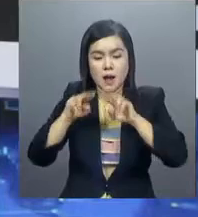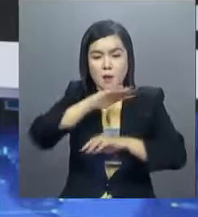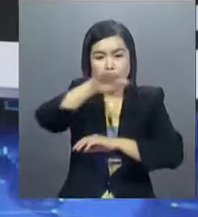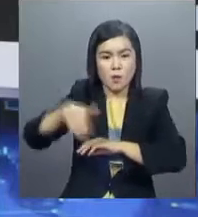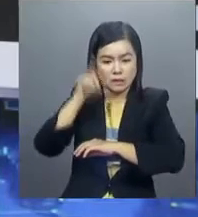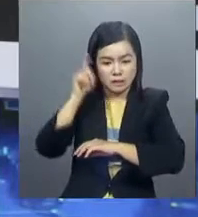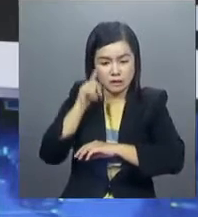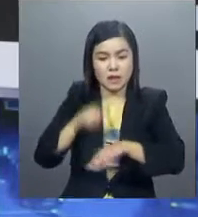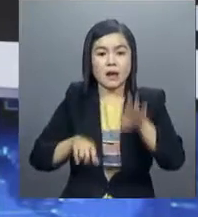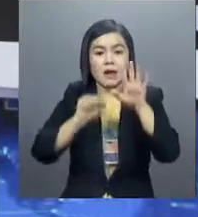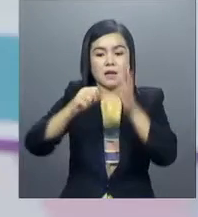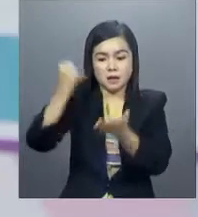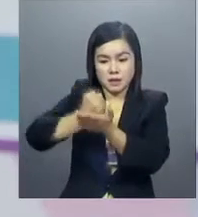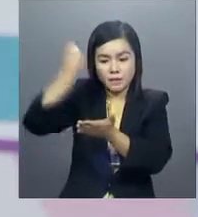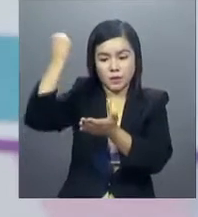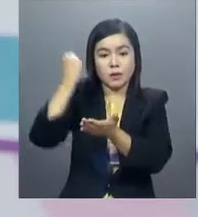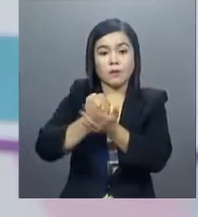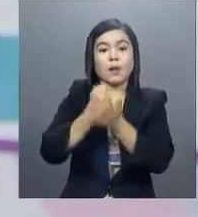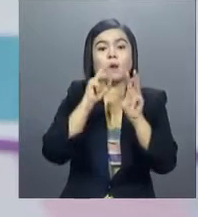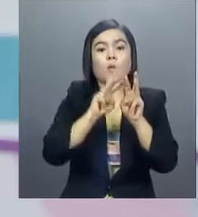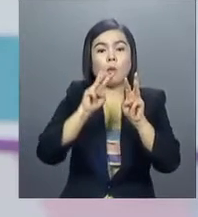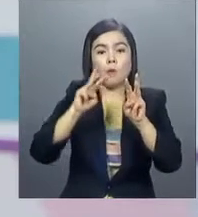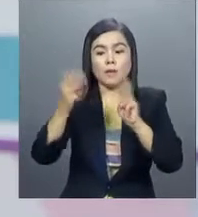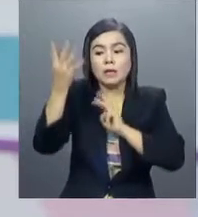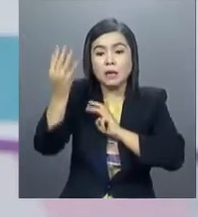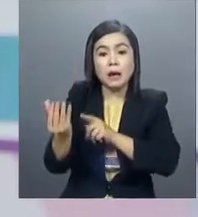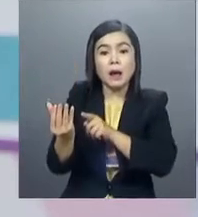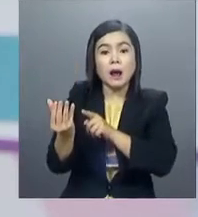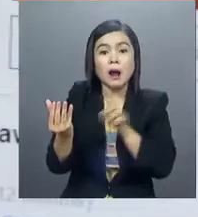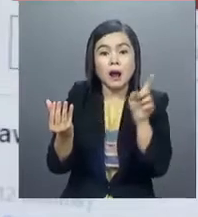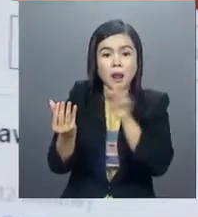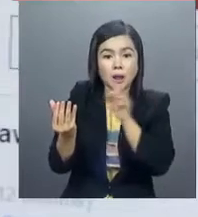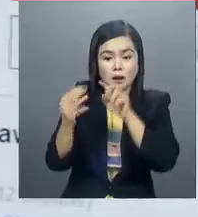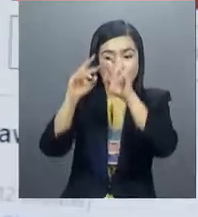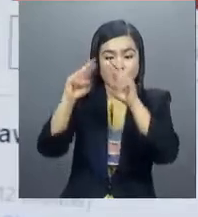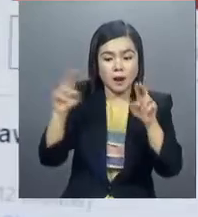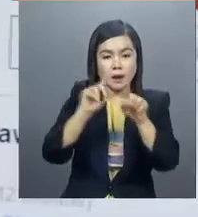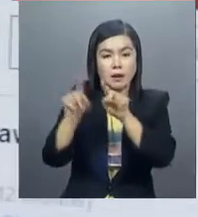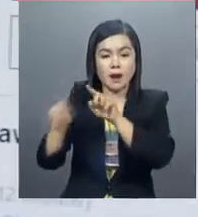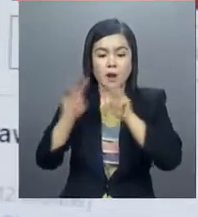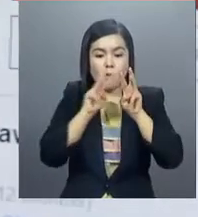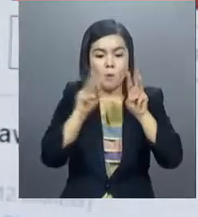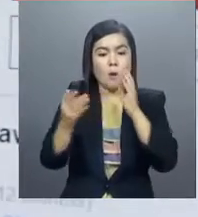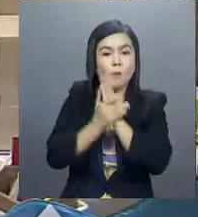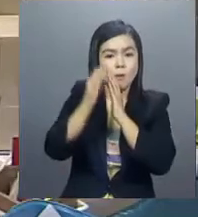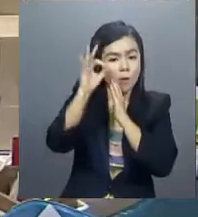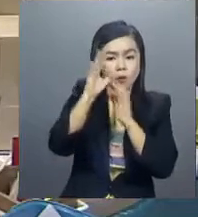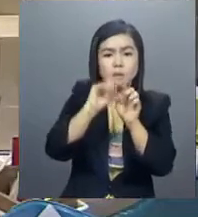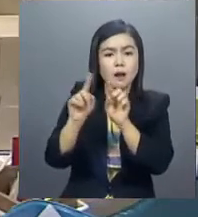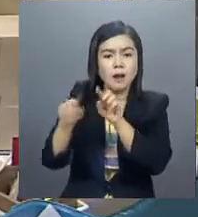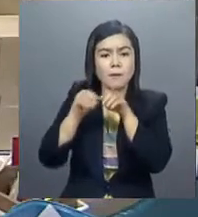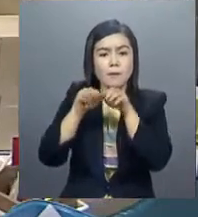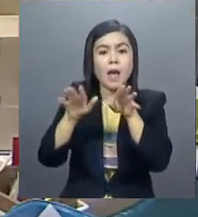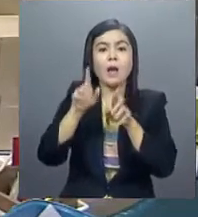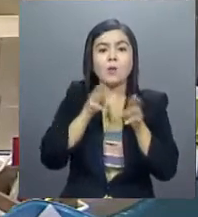ายจดทะเบียนพาณิชย์อิเล็กทรอนิกส์ส่วนที่เหลือขอให้ผู้ค้าออนไลน์ทั้งผ่านเว็บไซต์ Facebook Instagram มายื่นจ